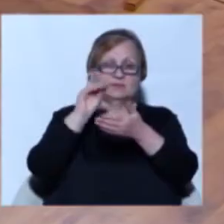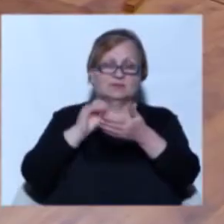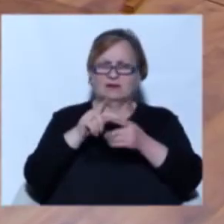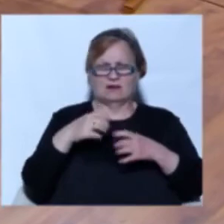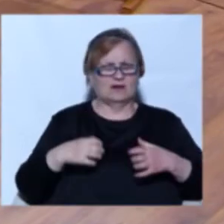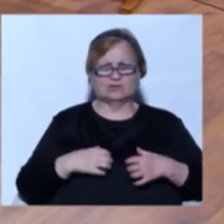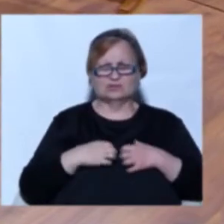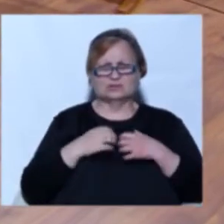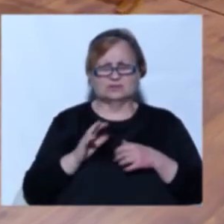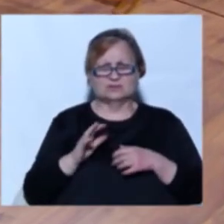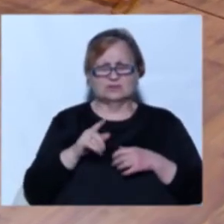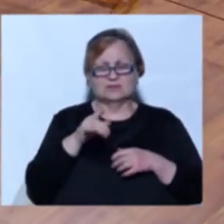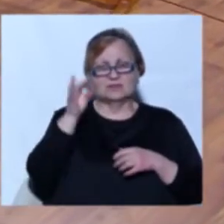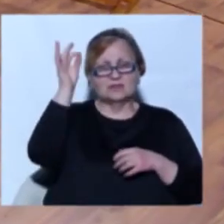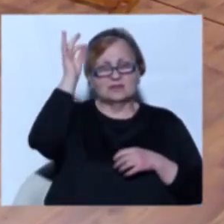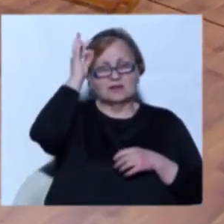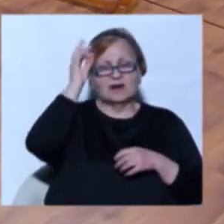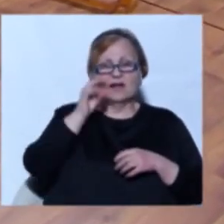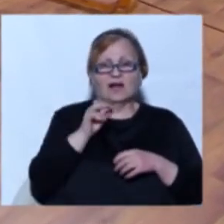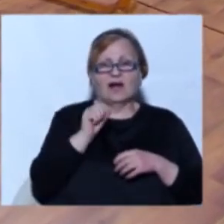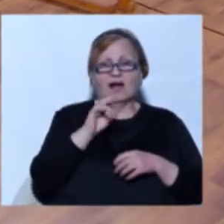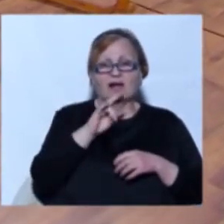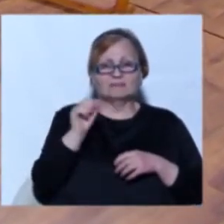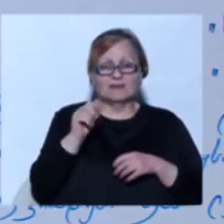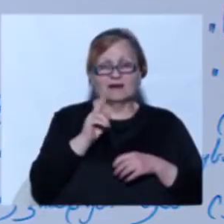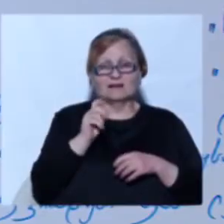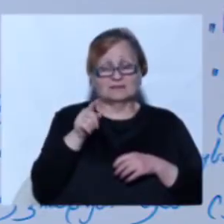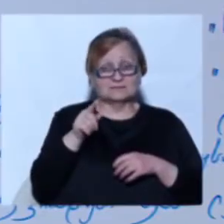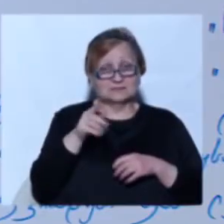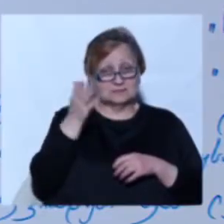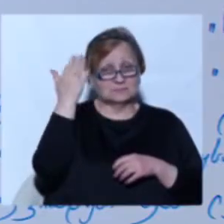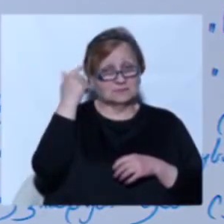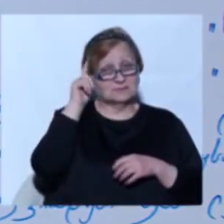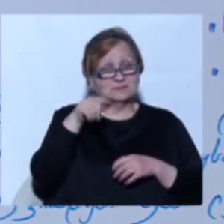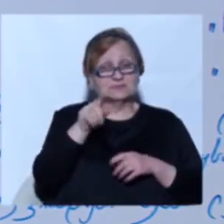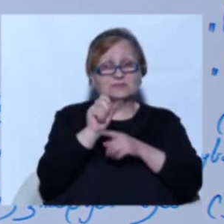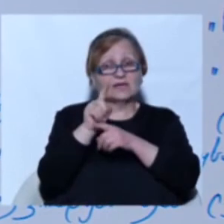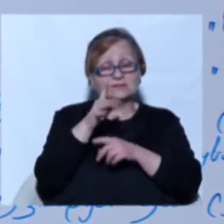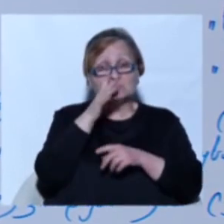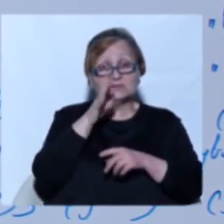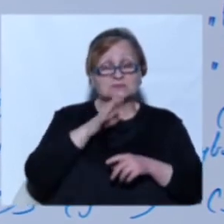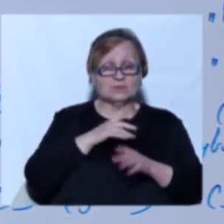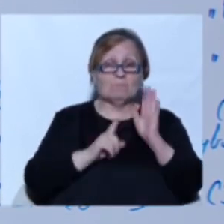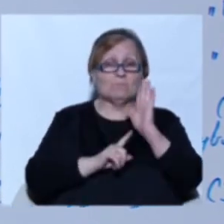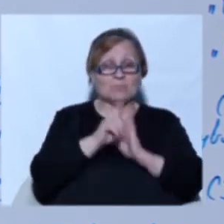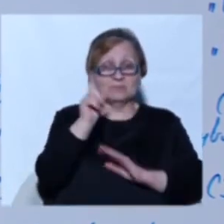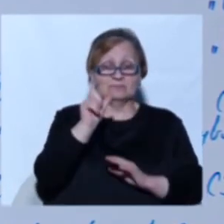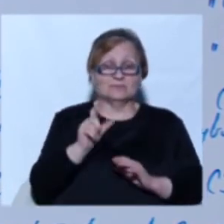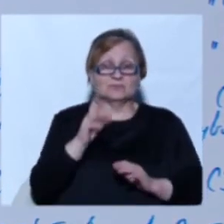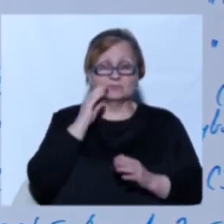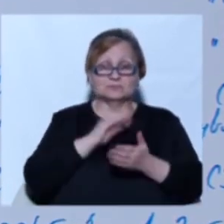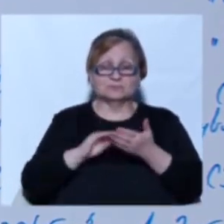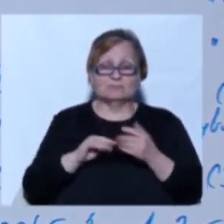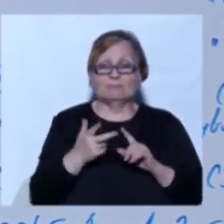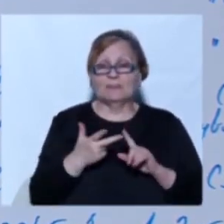შეგეშინდეთ, გაიხსენეთ, რომ ანა კალანდაძე სწორედ თქვენი ხნის იყო, როცა პირველი ლექსი დაწერა. და